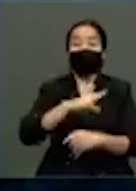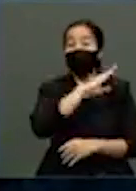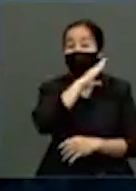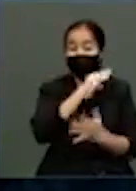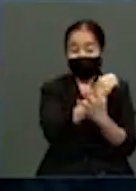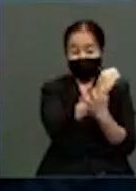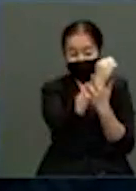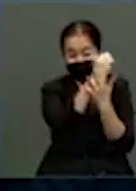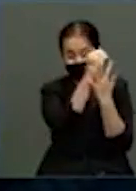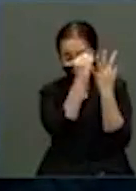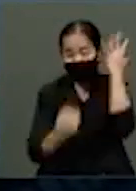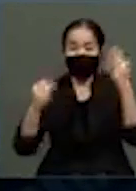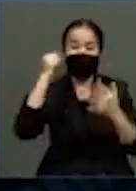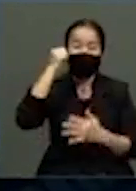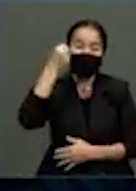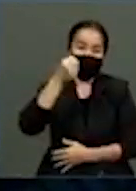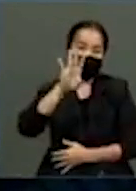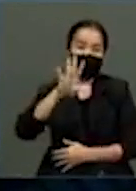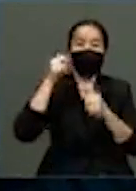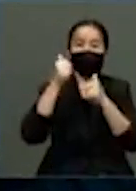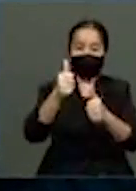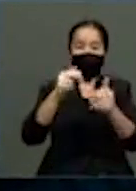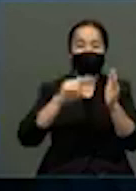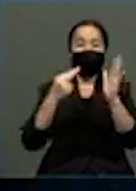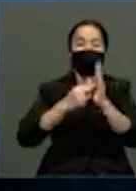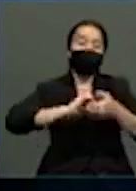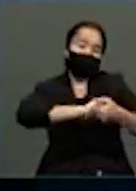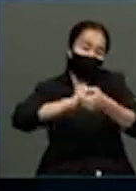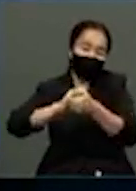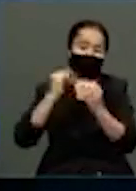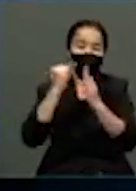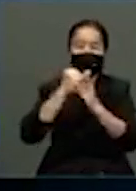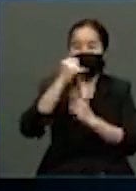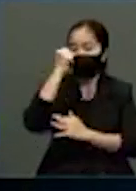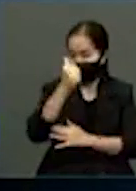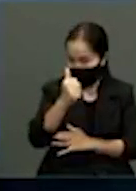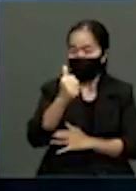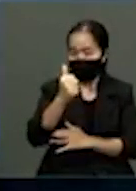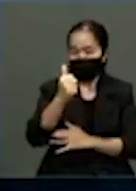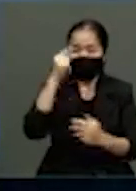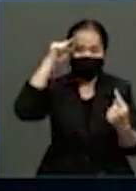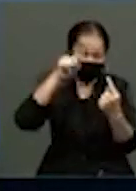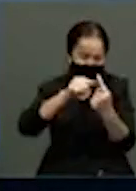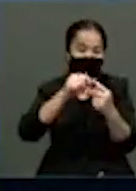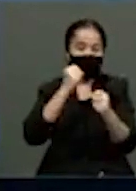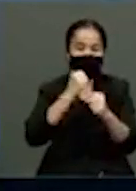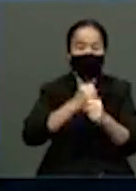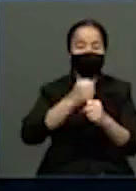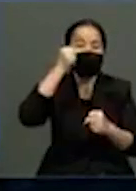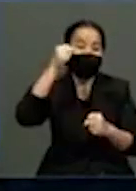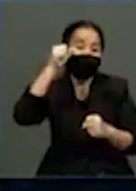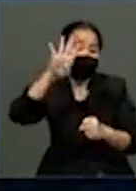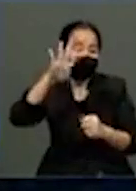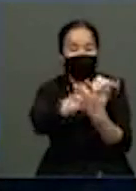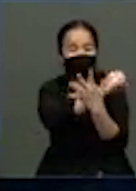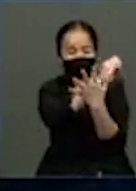าวกันไปเลยนะครับสักเกินกว่า14วันตรงนี้เป็นเป้าหมายของจังหวัดที่ศูนย์ทั้งหลายนะครับที่ได้รายง